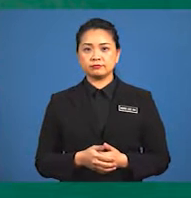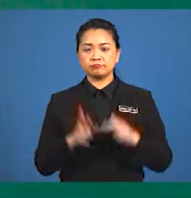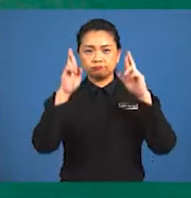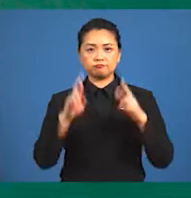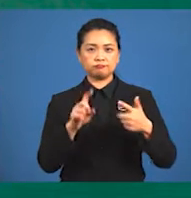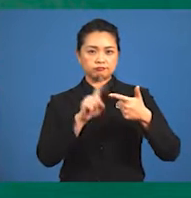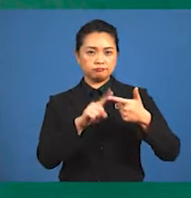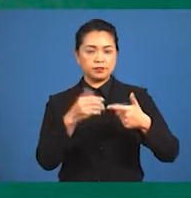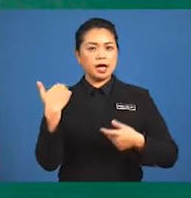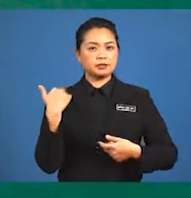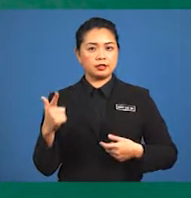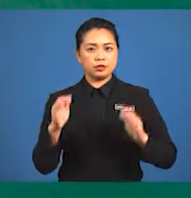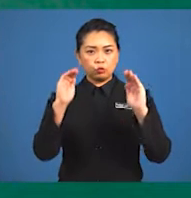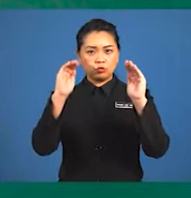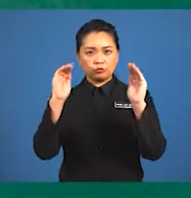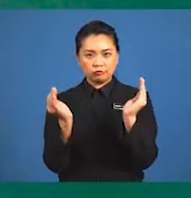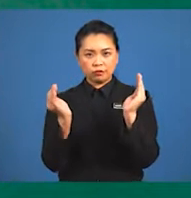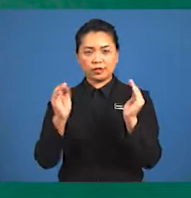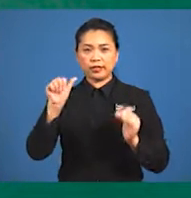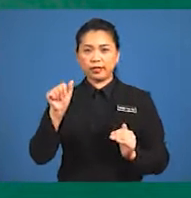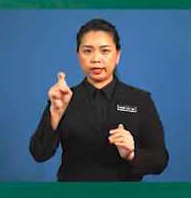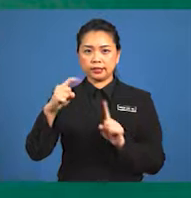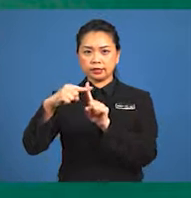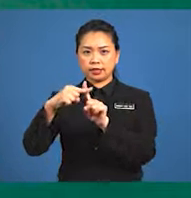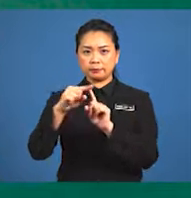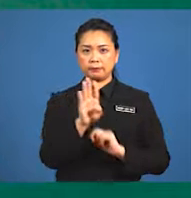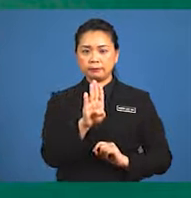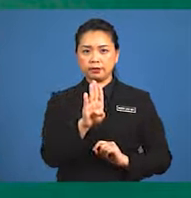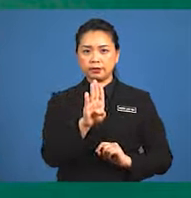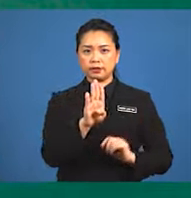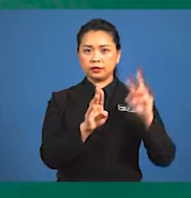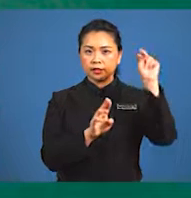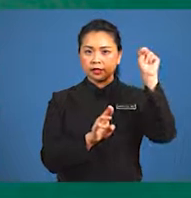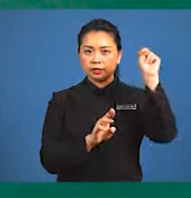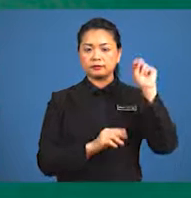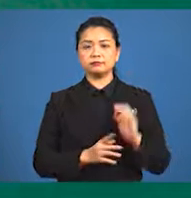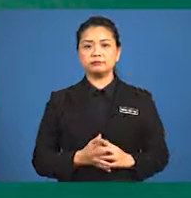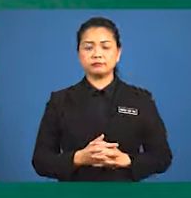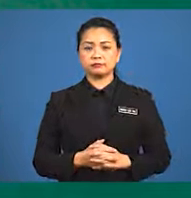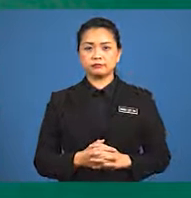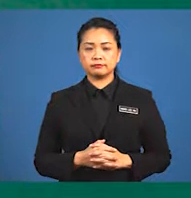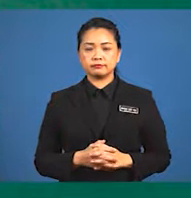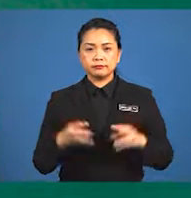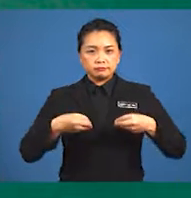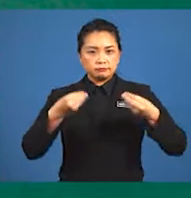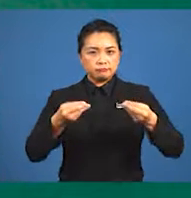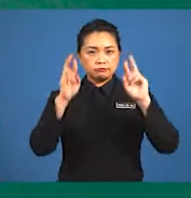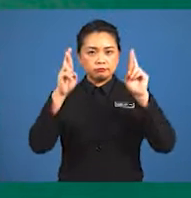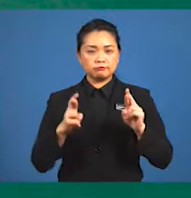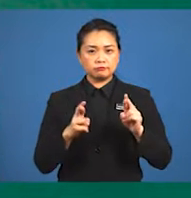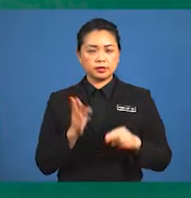Rumus kedua kita ialah kurungan AX tambah B kuasa N. Bagi rumus